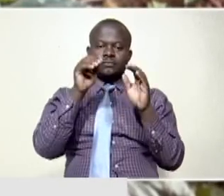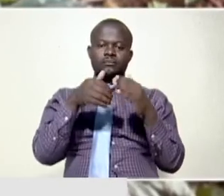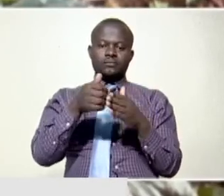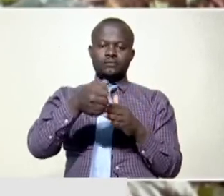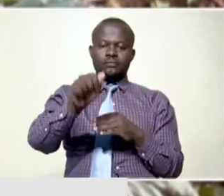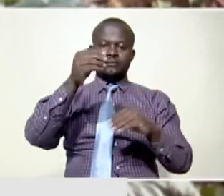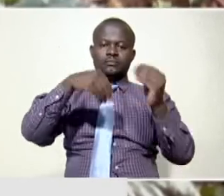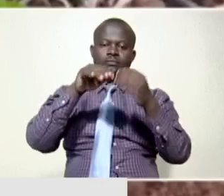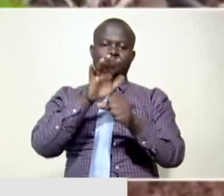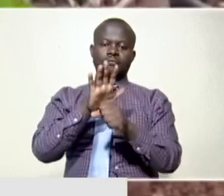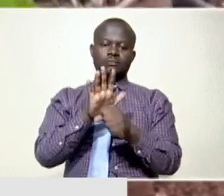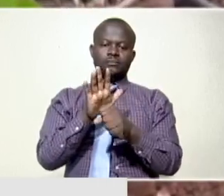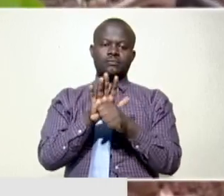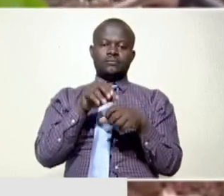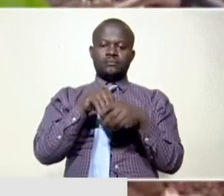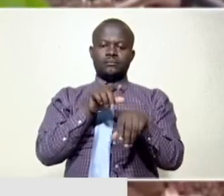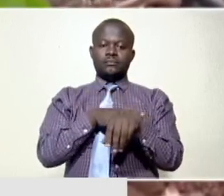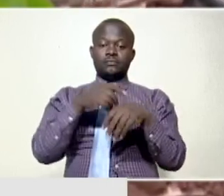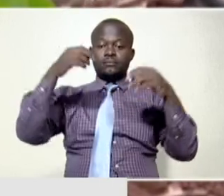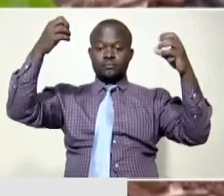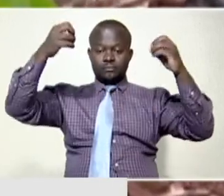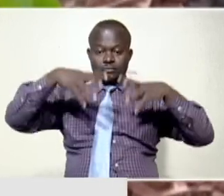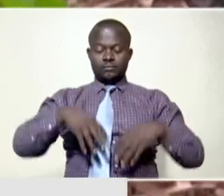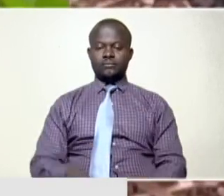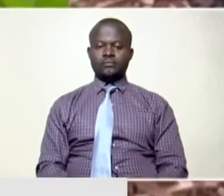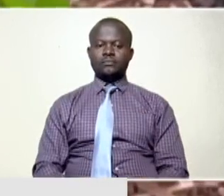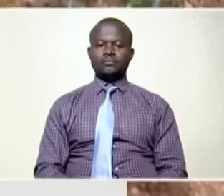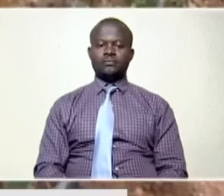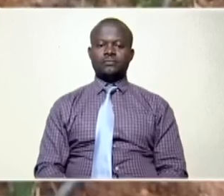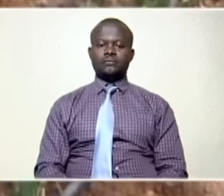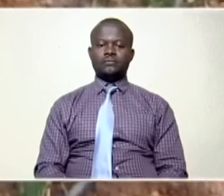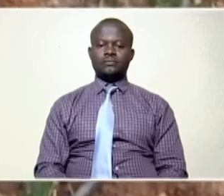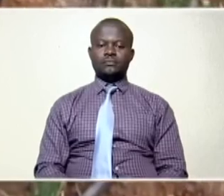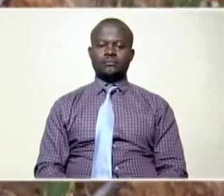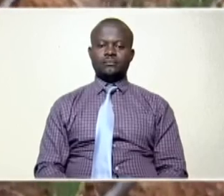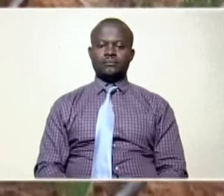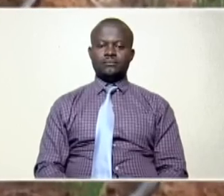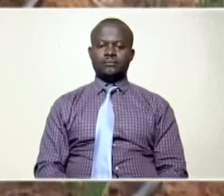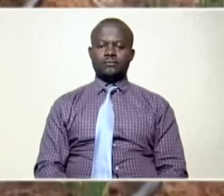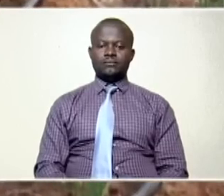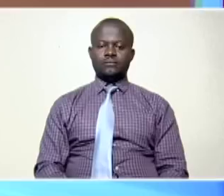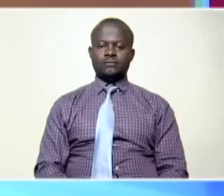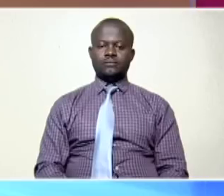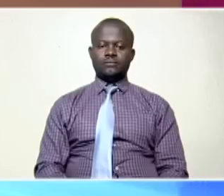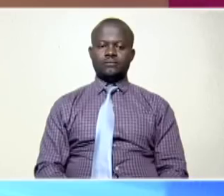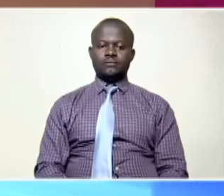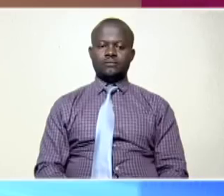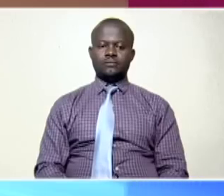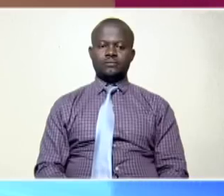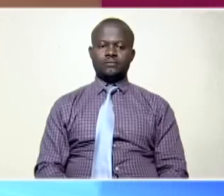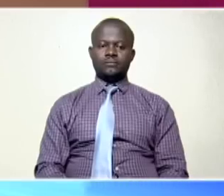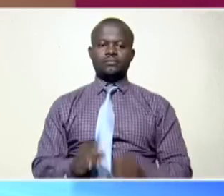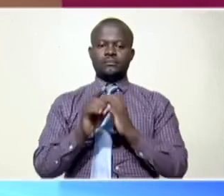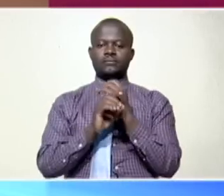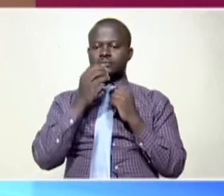ku masoko menshi cyane cyane muri iki gihe cy'impeshyi. Afrodis Muhire, Televiziyo y'u Rwanda, i Karongi. mu karere